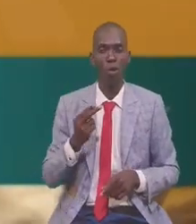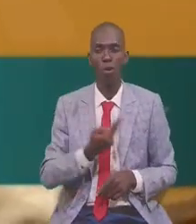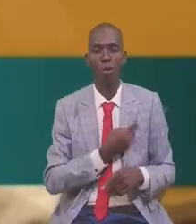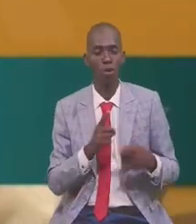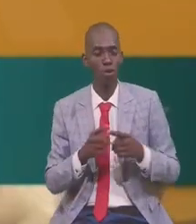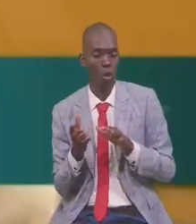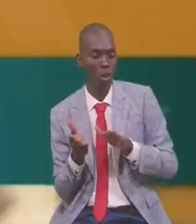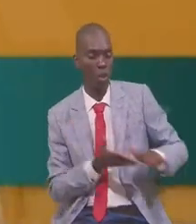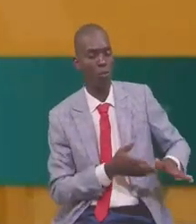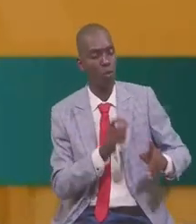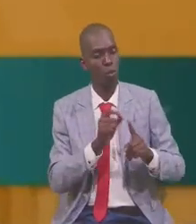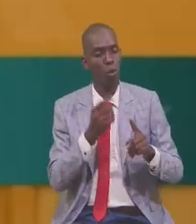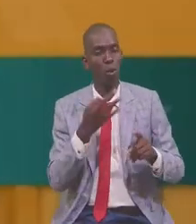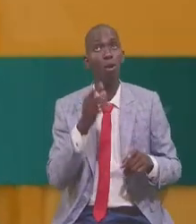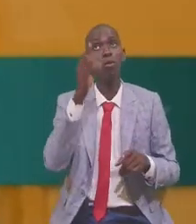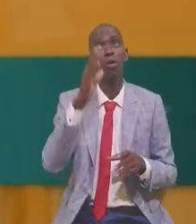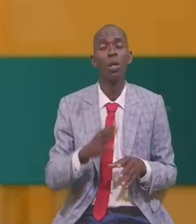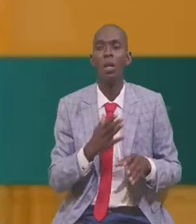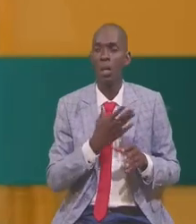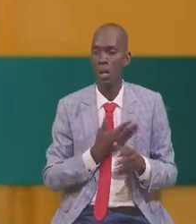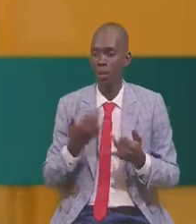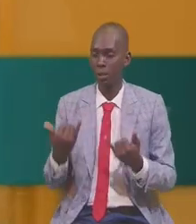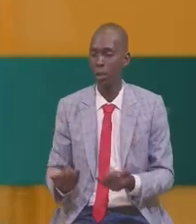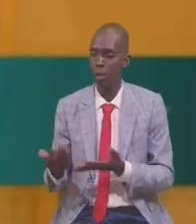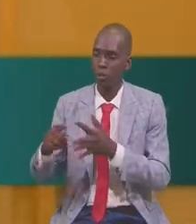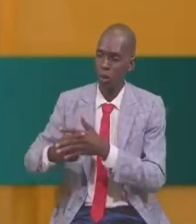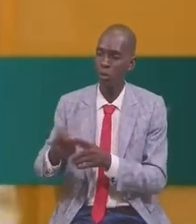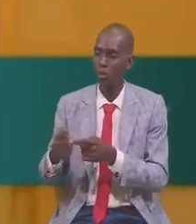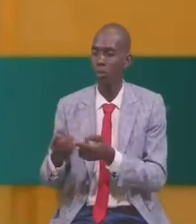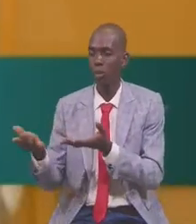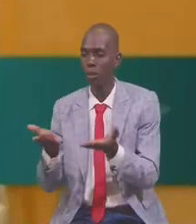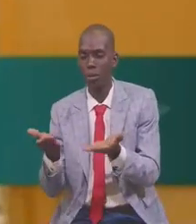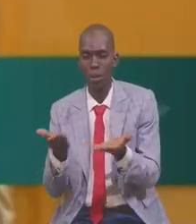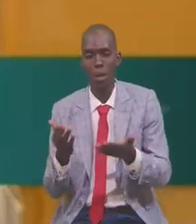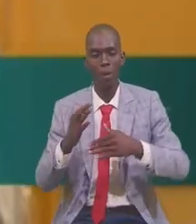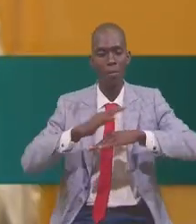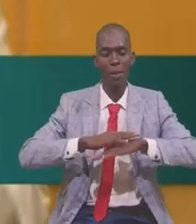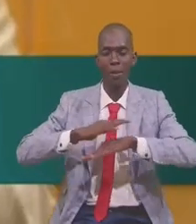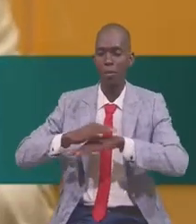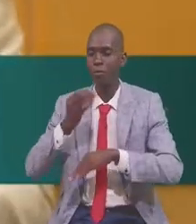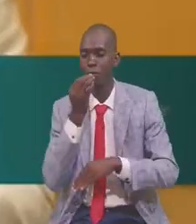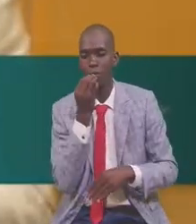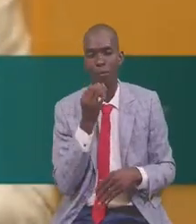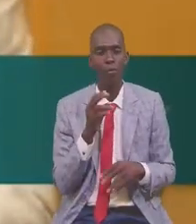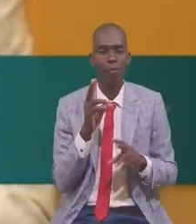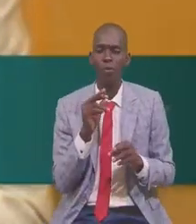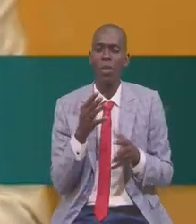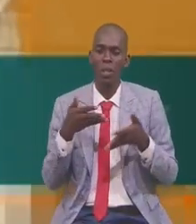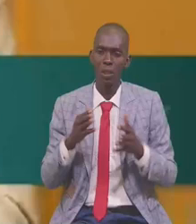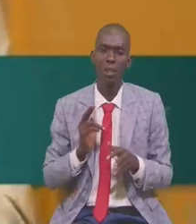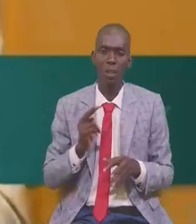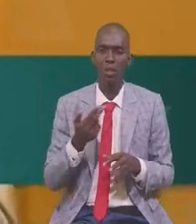Dieu pour servir aux tables. Grand. Ainsi, alors cherchons 7